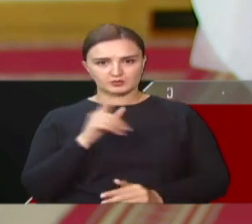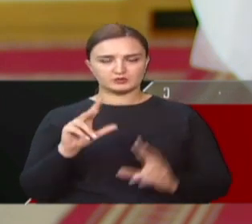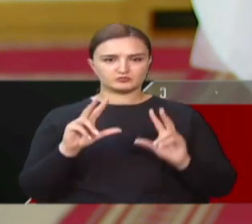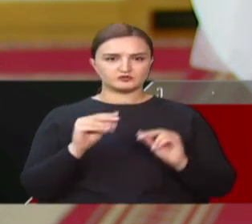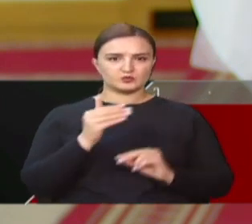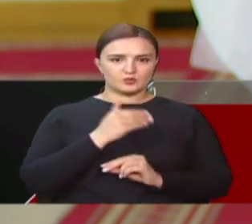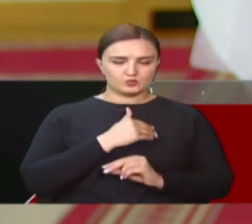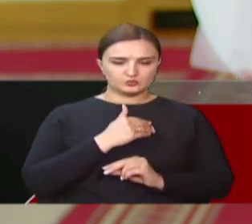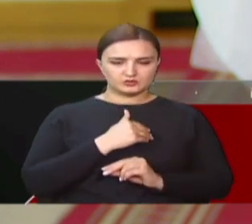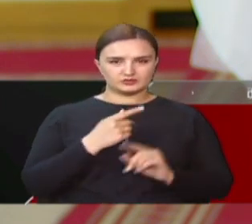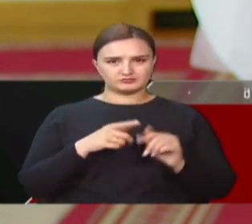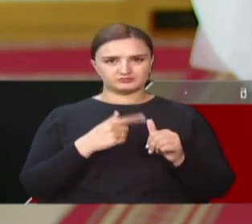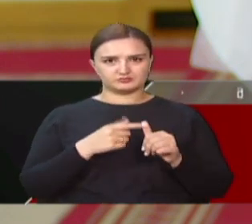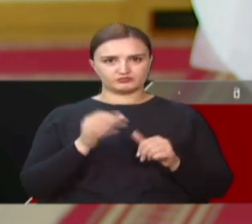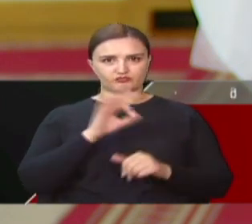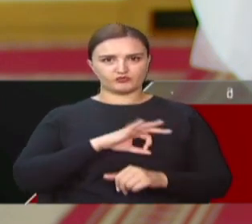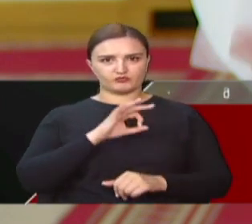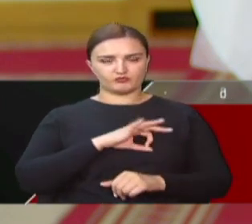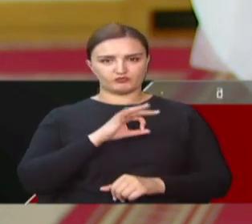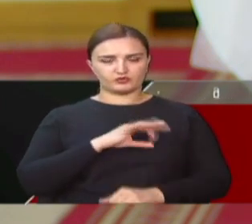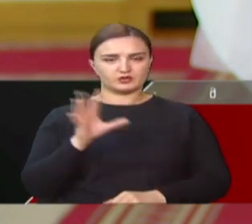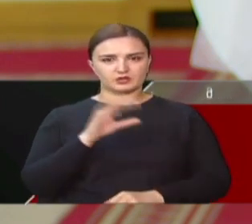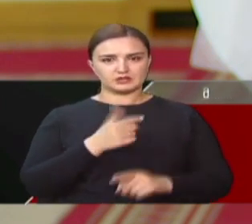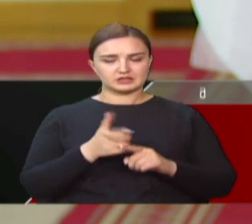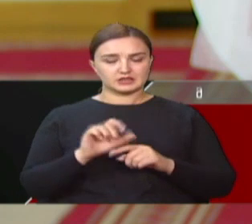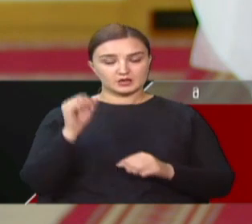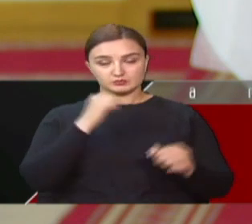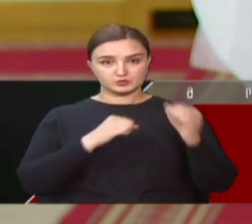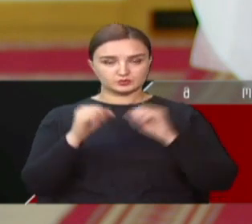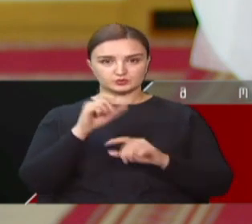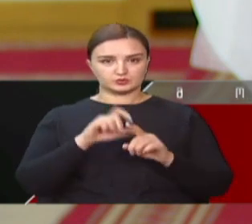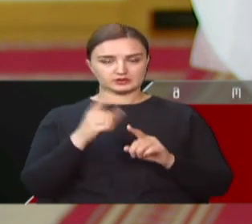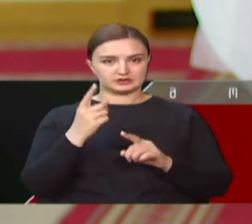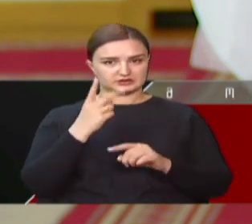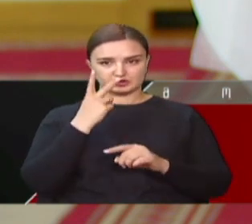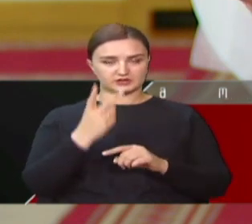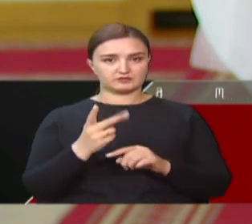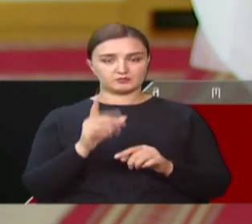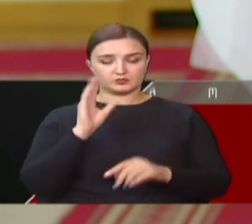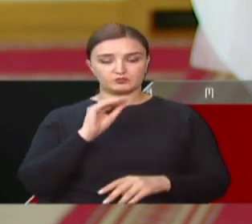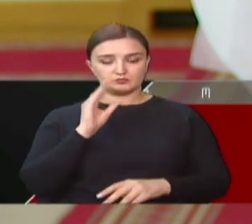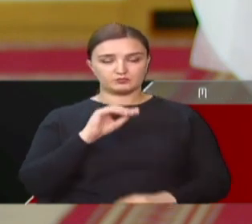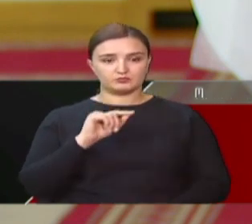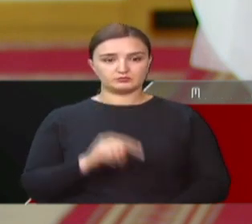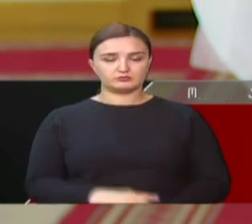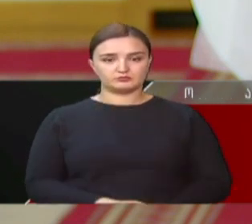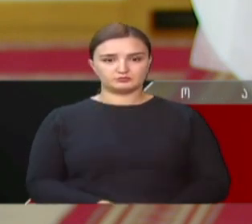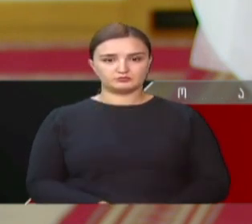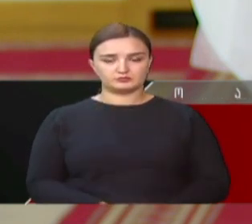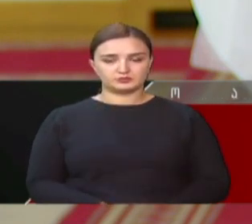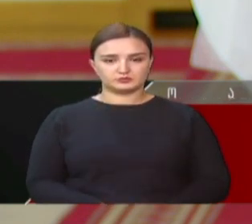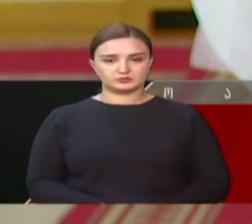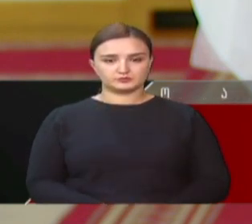უნდა, ხა ეს აი ძალიან ისეთი აბსურდული ერთი შეხედვით, მაგრამ როდესაც შემოშამობრუნდებით